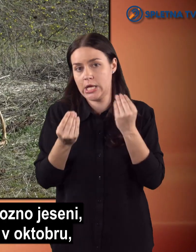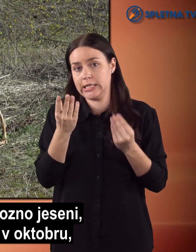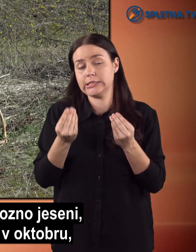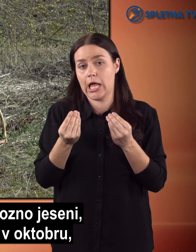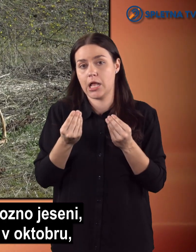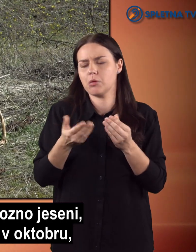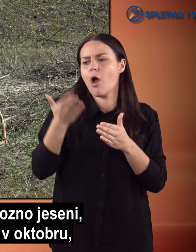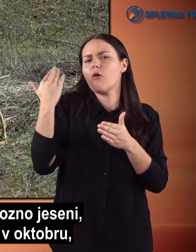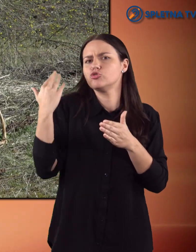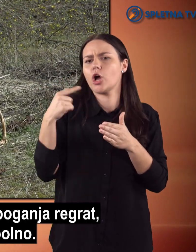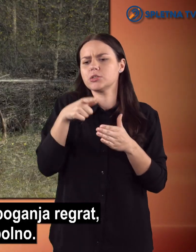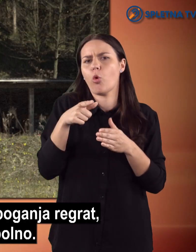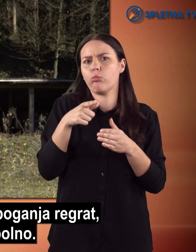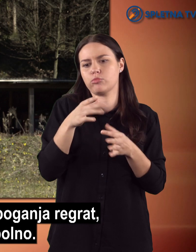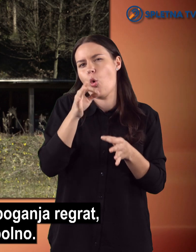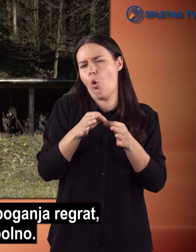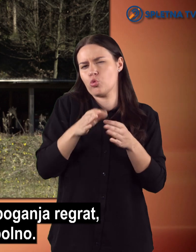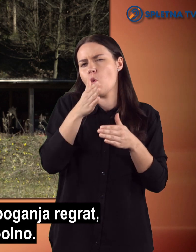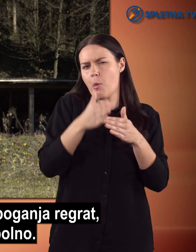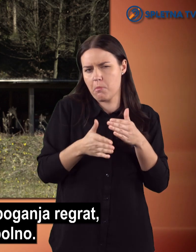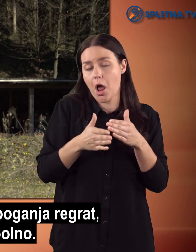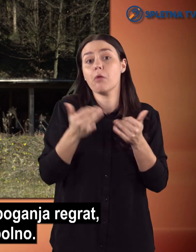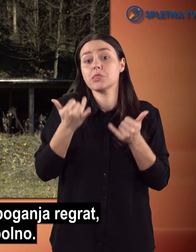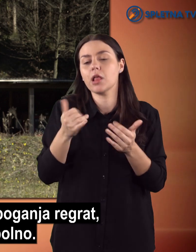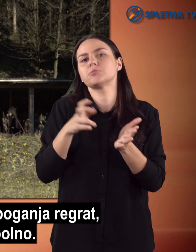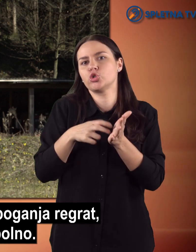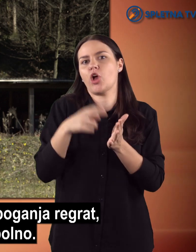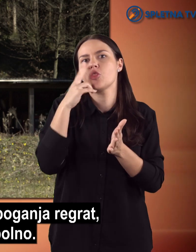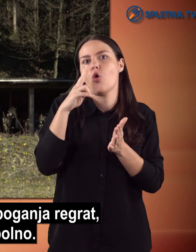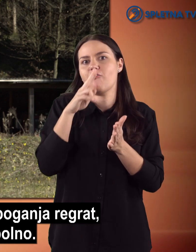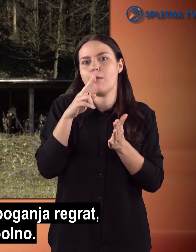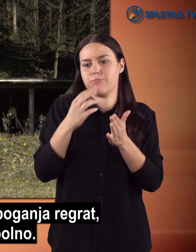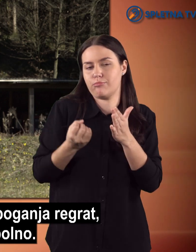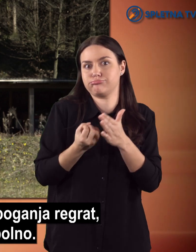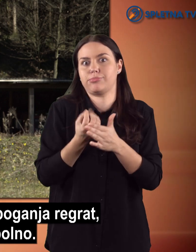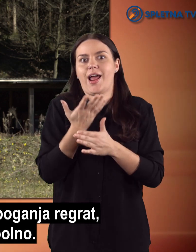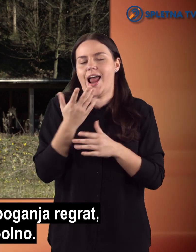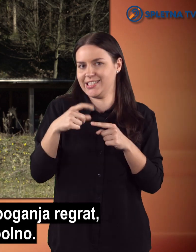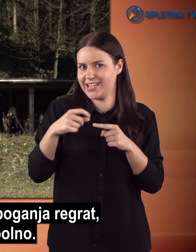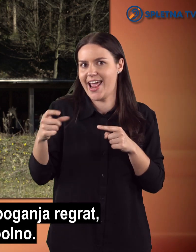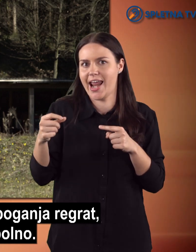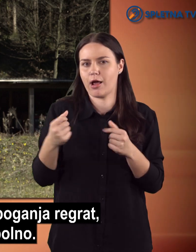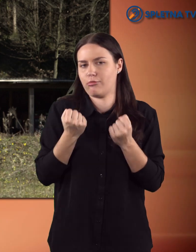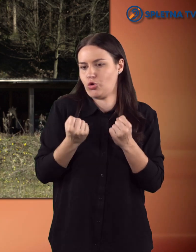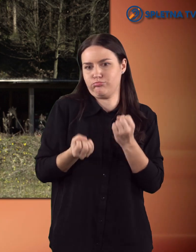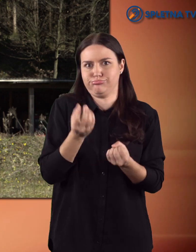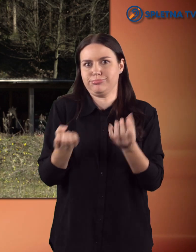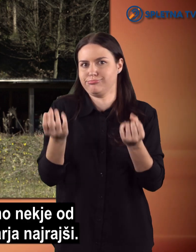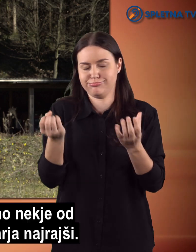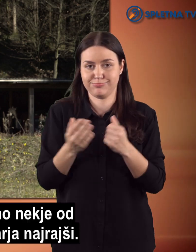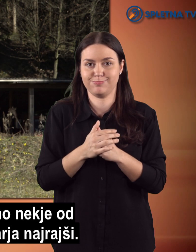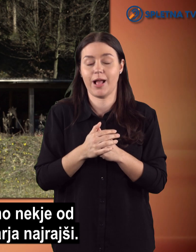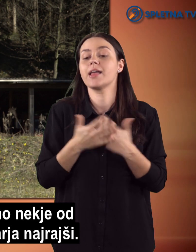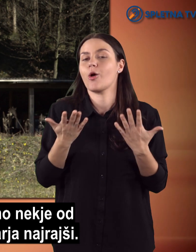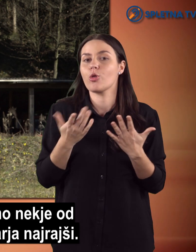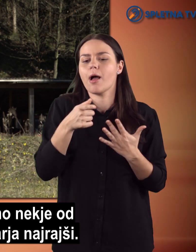Včasih je bilo to že v oktobru, danes še v novembru poganja regrat tako zelo, ne, na polno. Tako